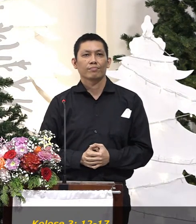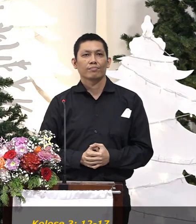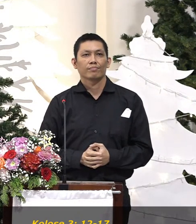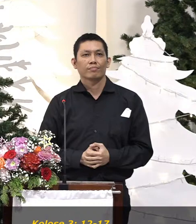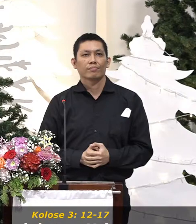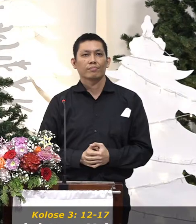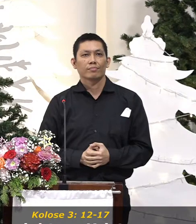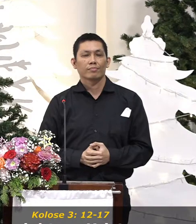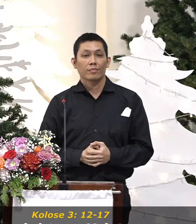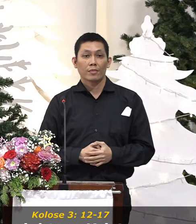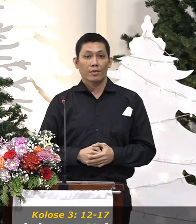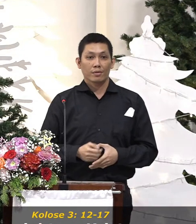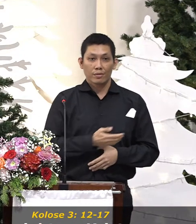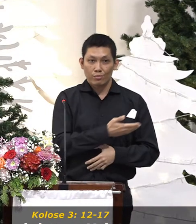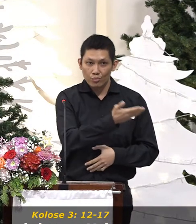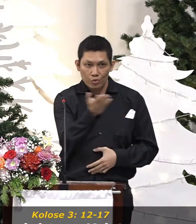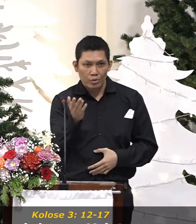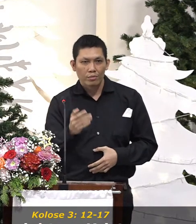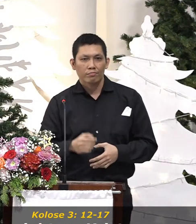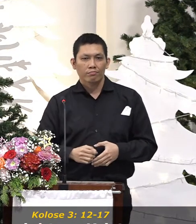menyempurnakan.